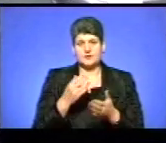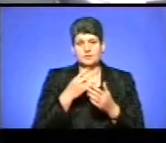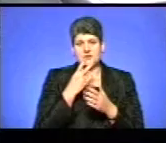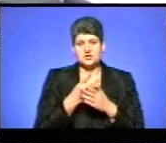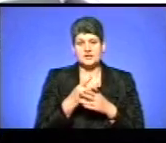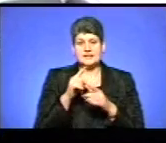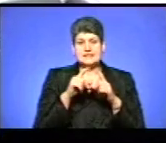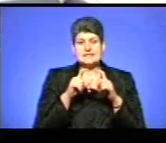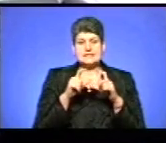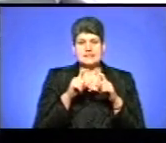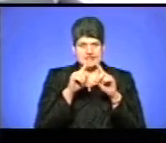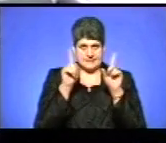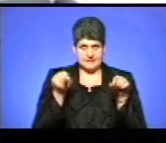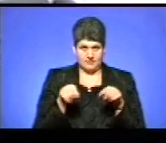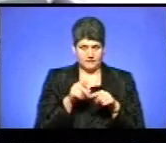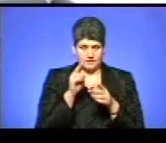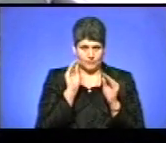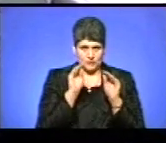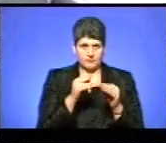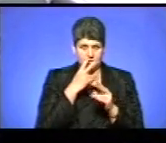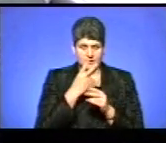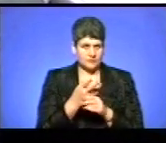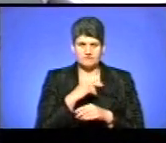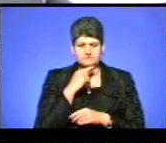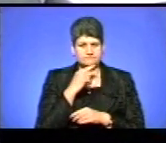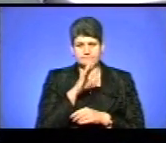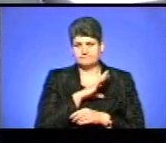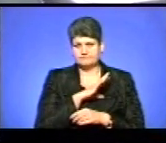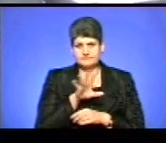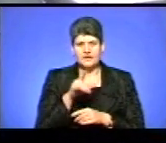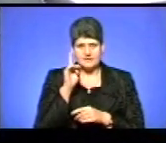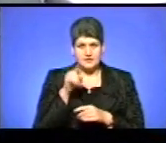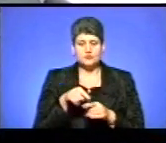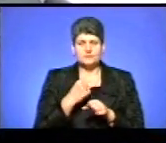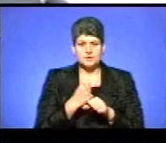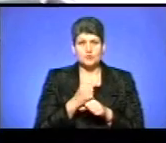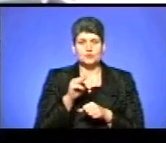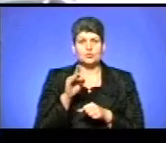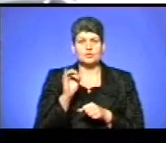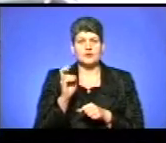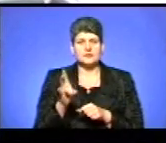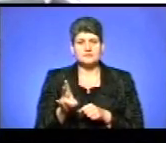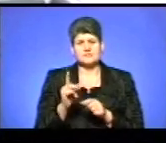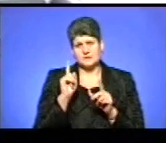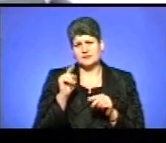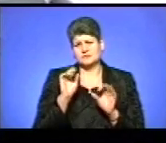встановлений? Ну, часто сказати, не замітив. А чи знаєте, що вже діють руками? Так, да, знаю. Все